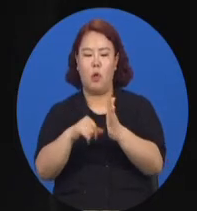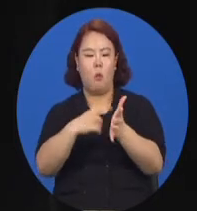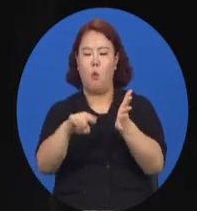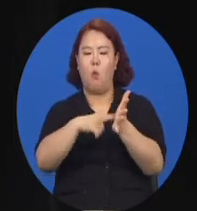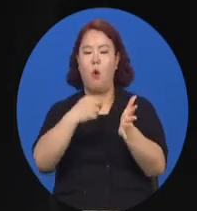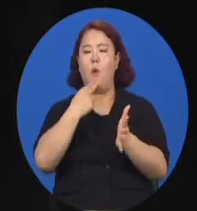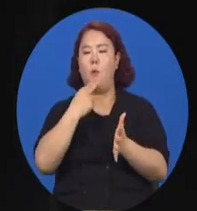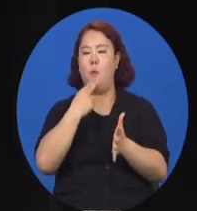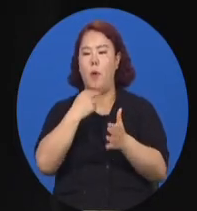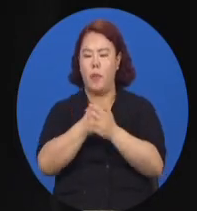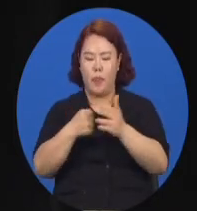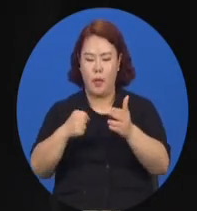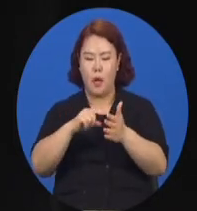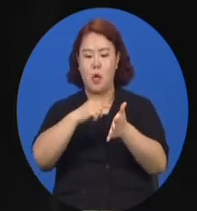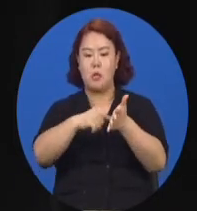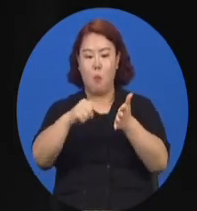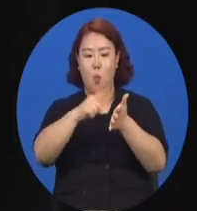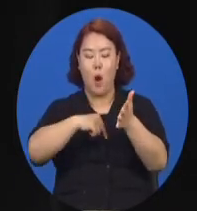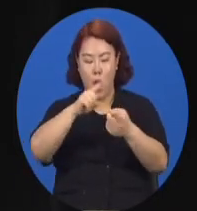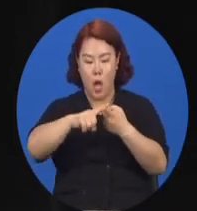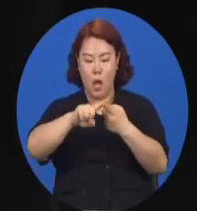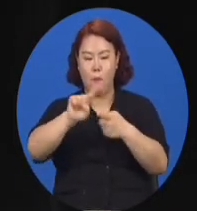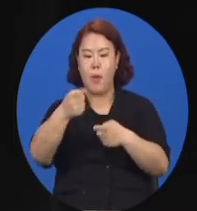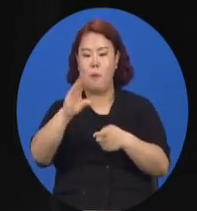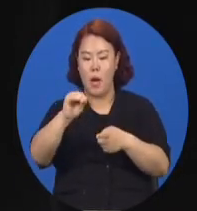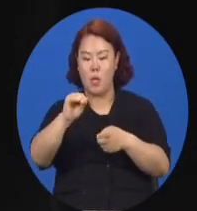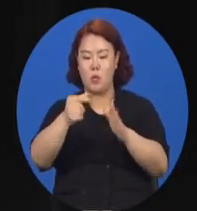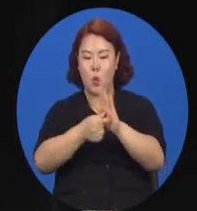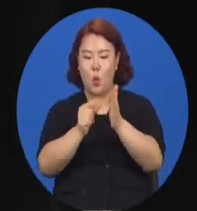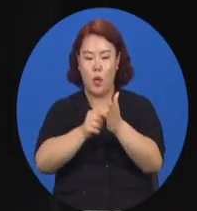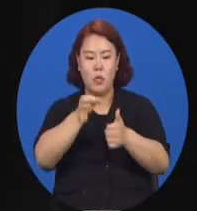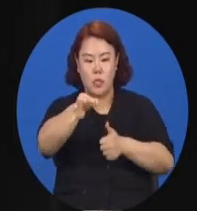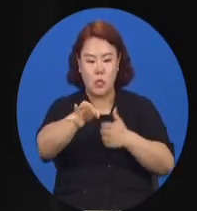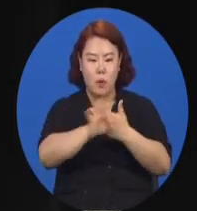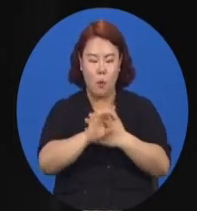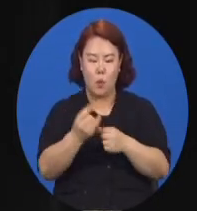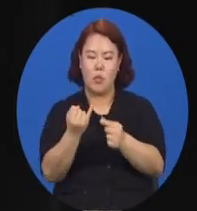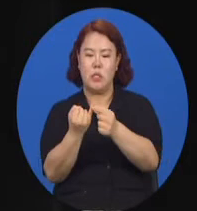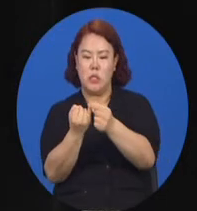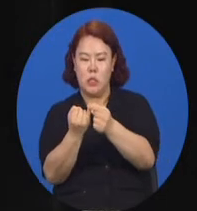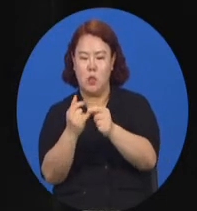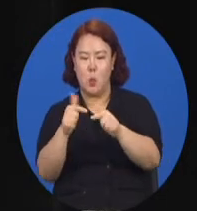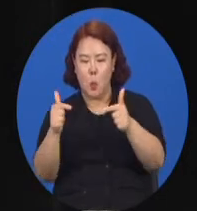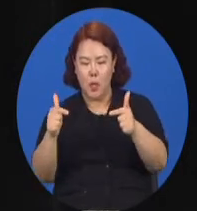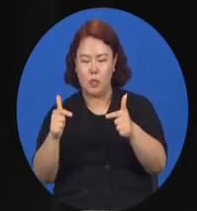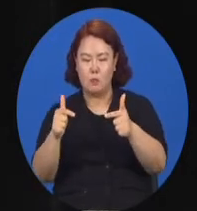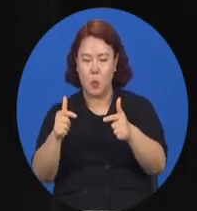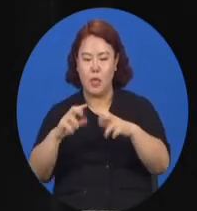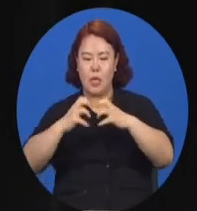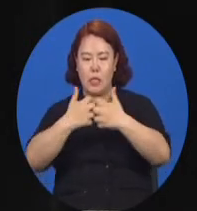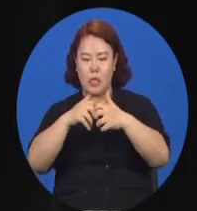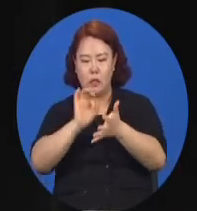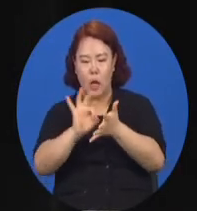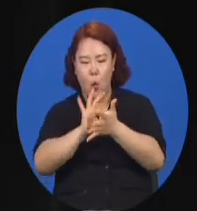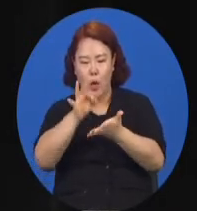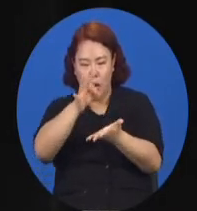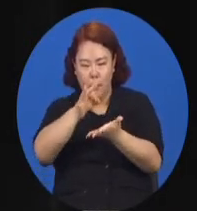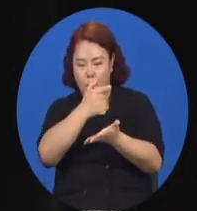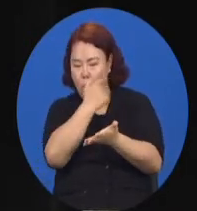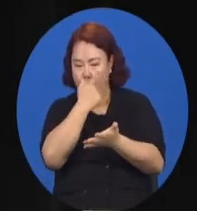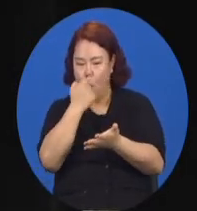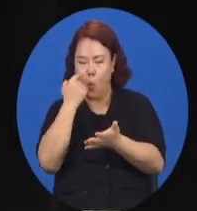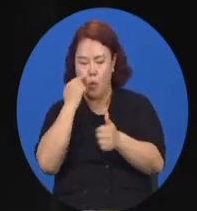보장제를 최대한 100만 원 정도 드리면 일단 트랙터 값이라든지 씨앗 종자 값은 가능하지 않을까 이렇게 생각하고 또